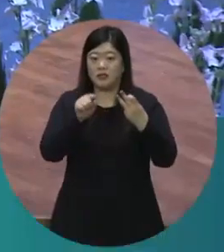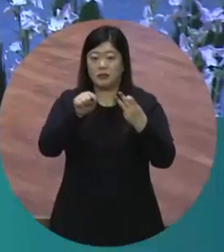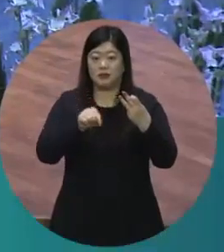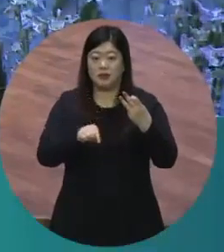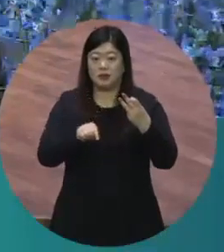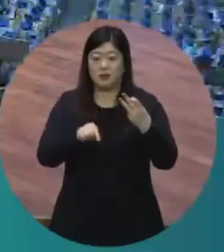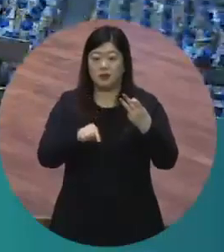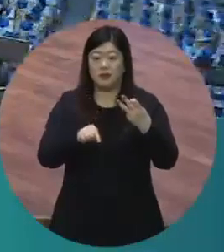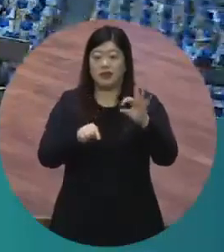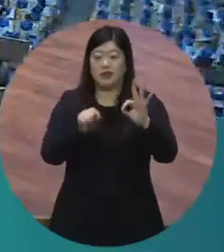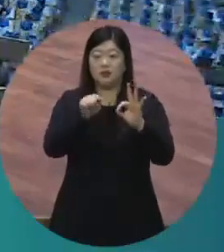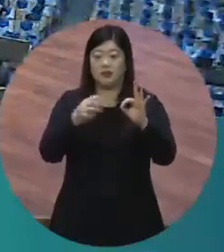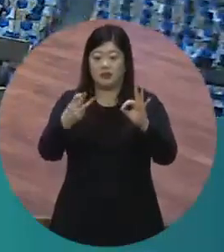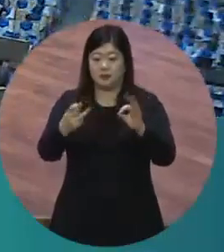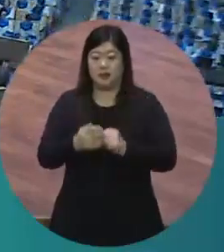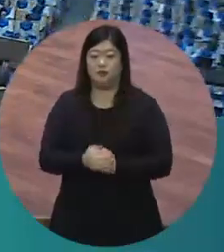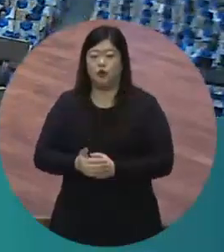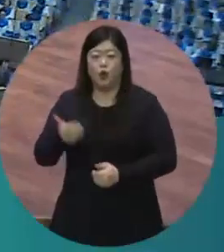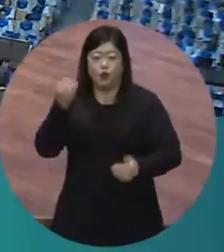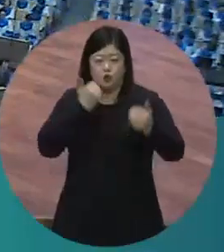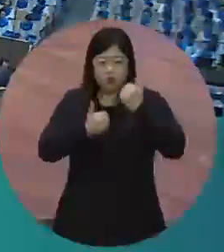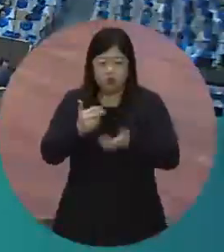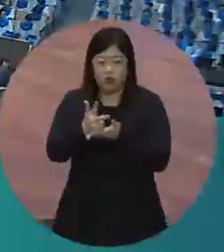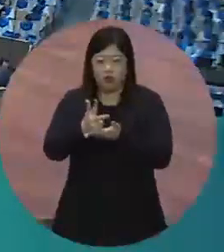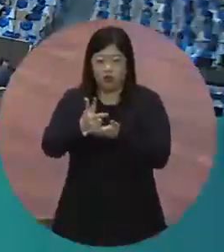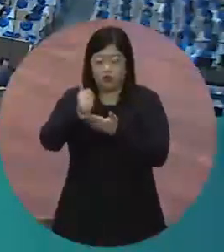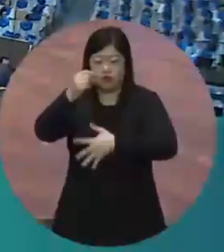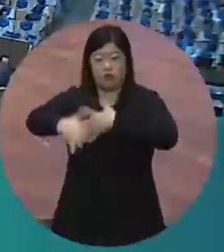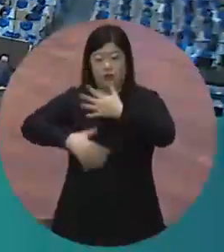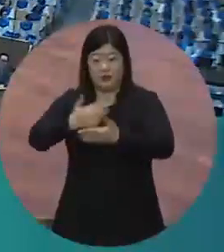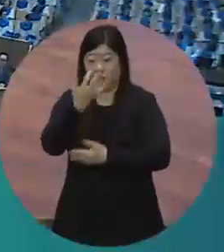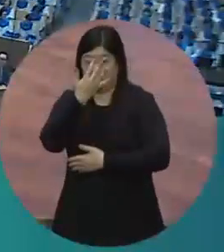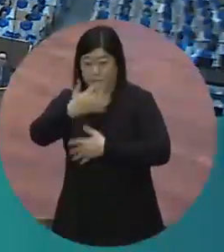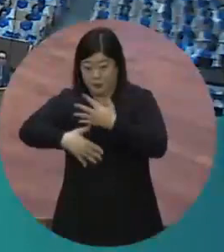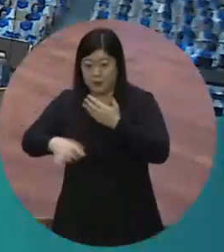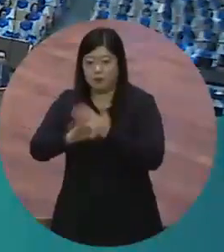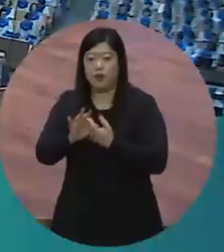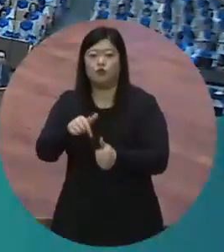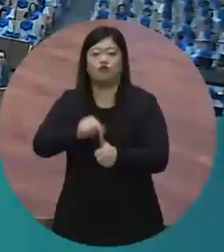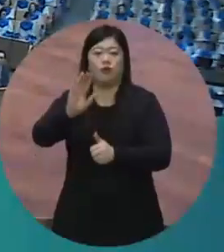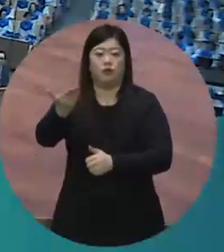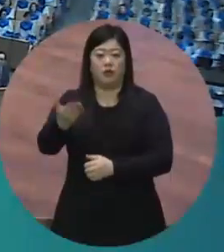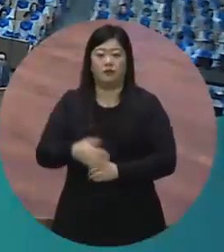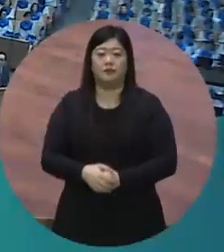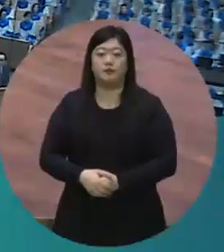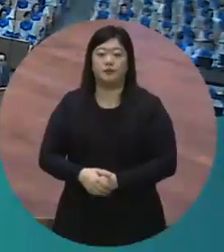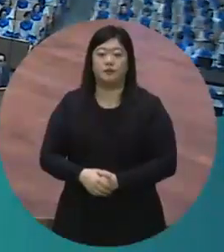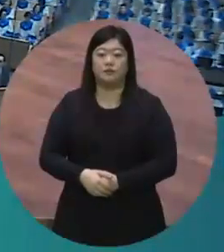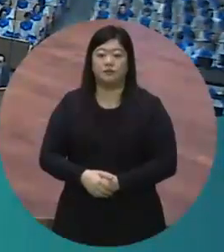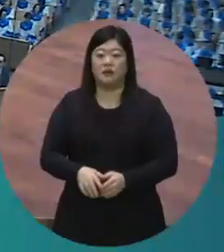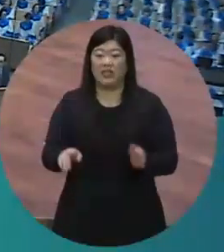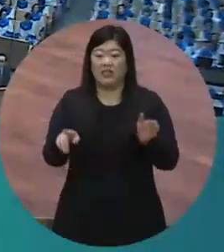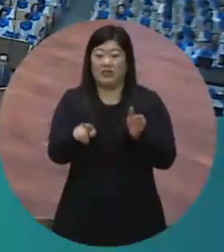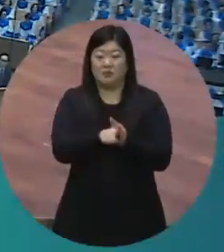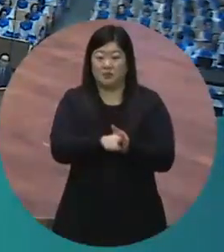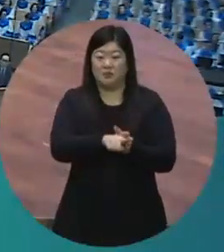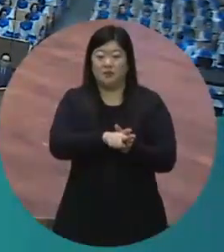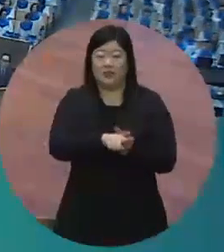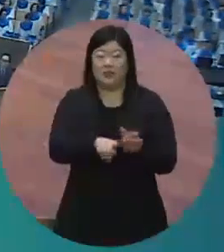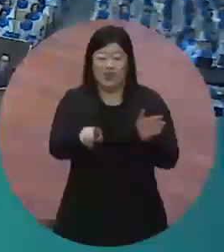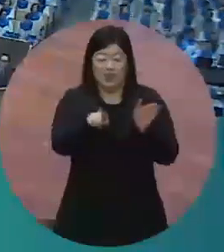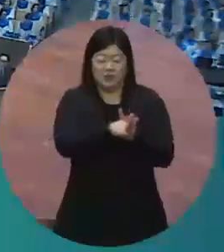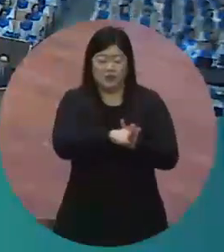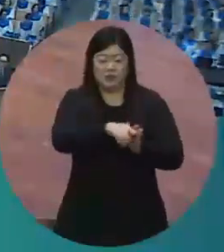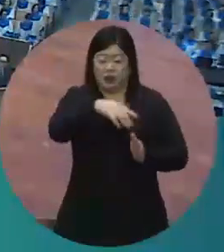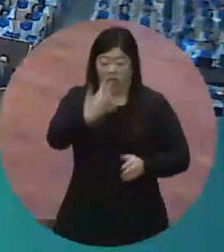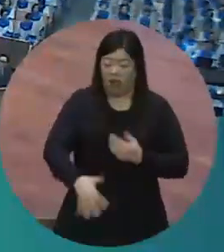강조합니다. 누구든지 주의 이름을 부르는 자는 구원을 받으리라. 그런 즉 그들이 이 믿지 아니하는 일을 어찌